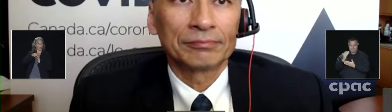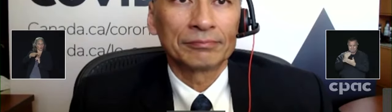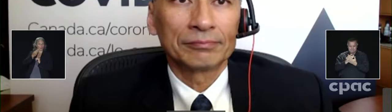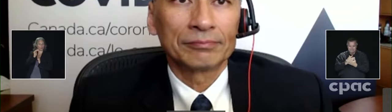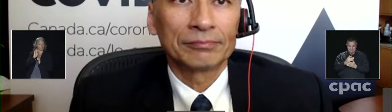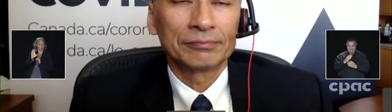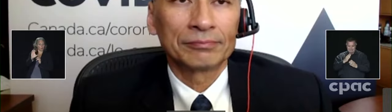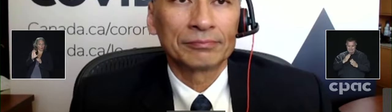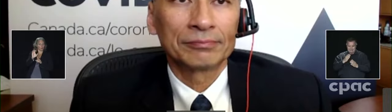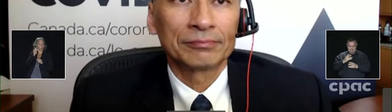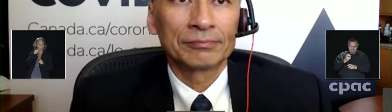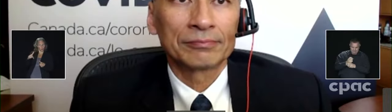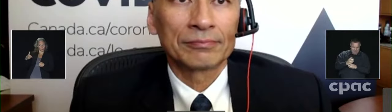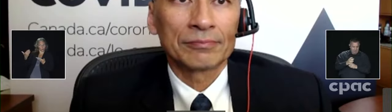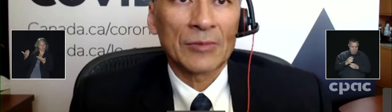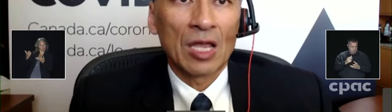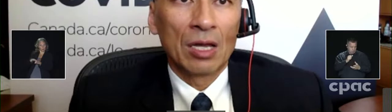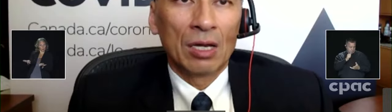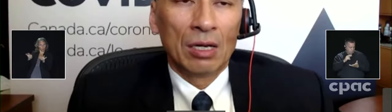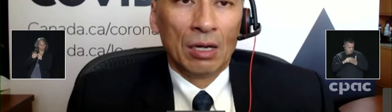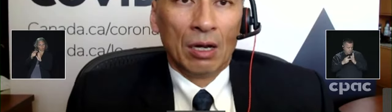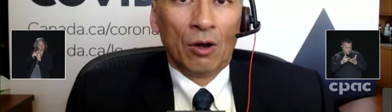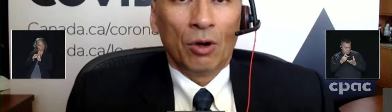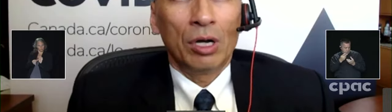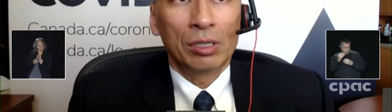très importantes?